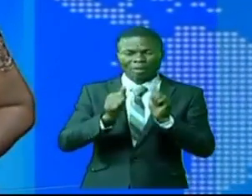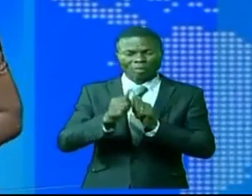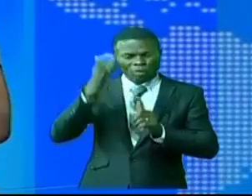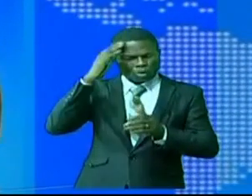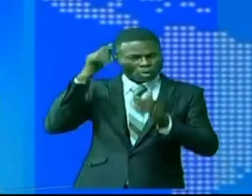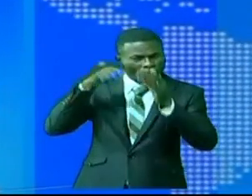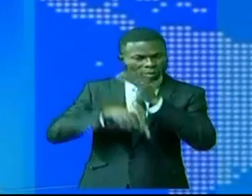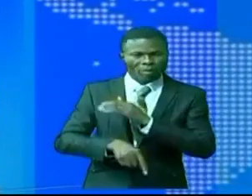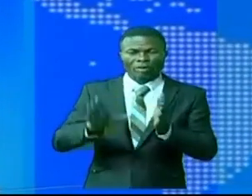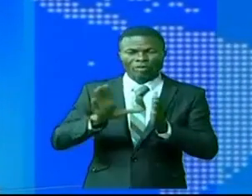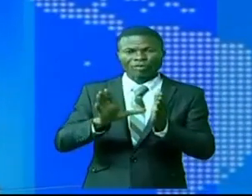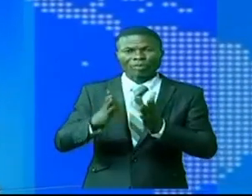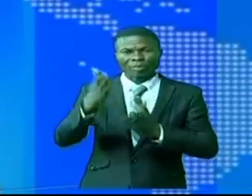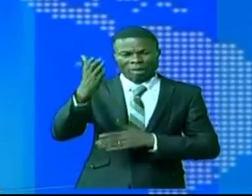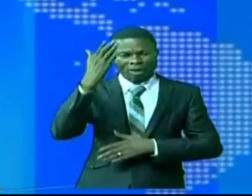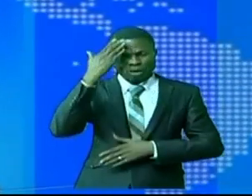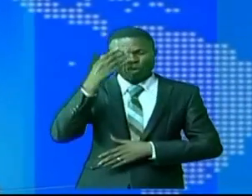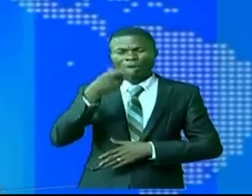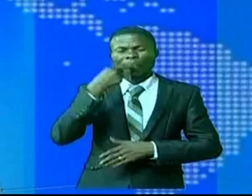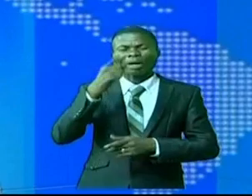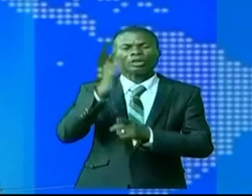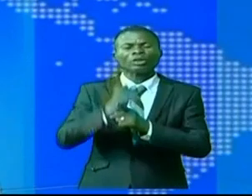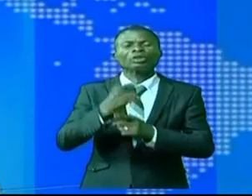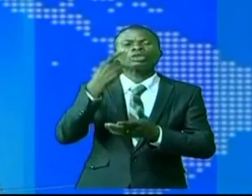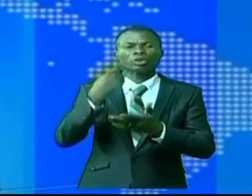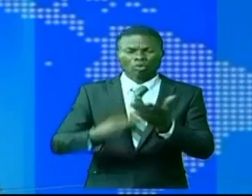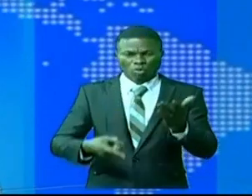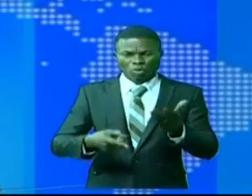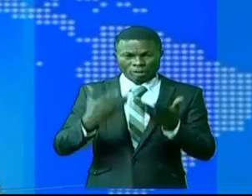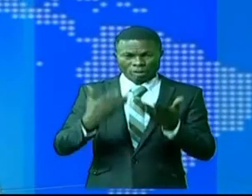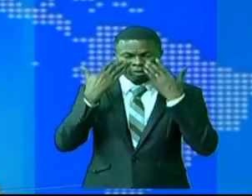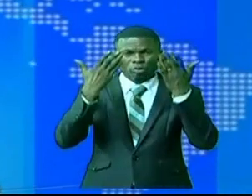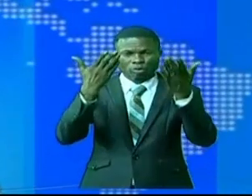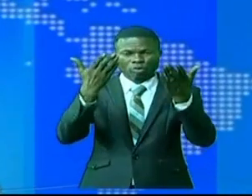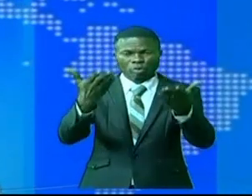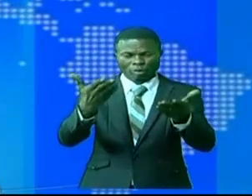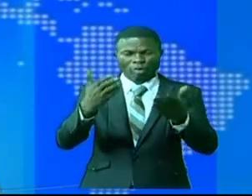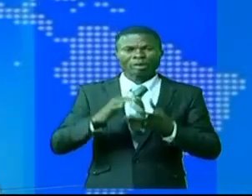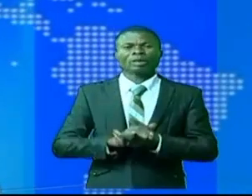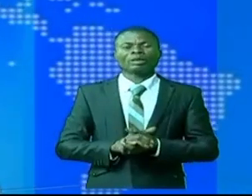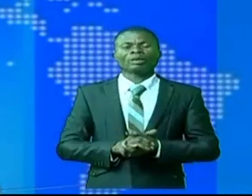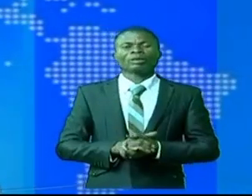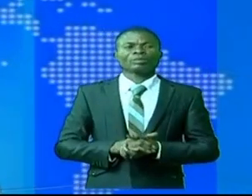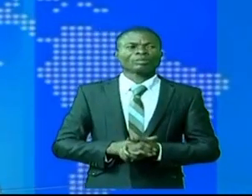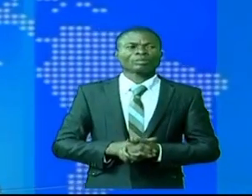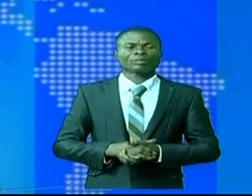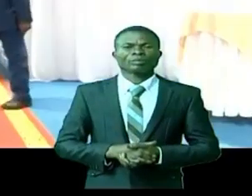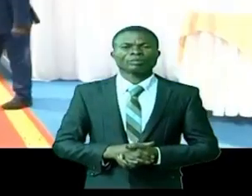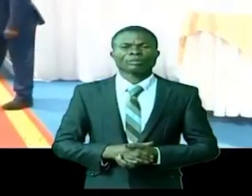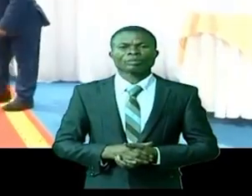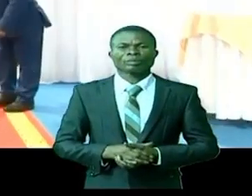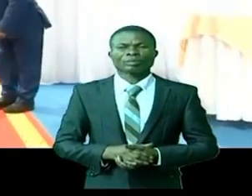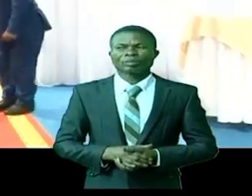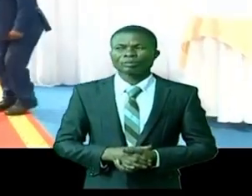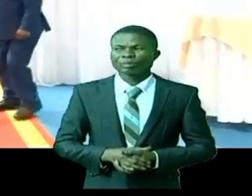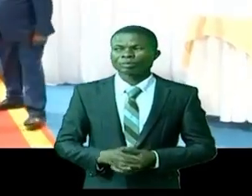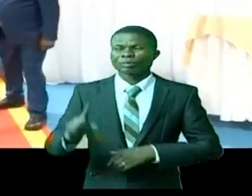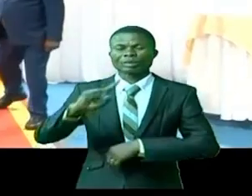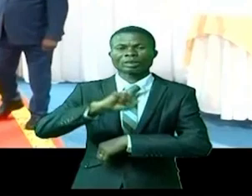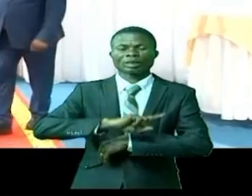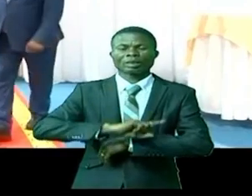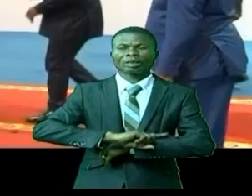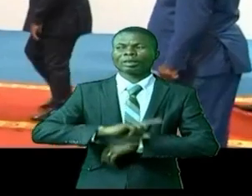plus. Kibambe Somwe, Kazo Kazadi, et bienvenue Kabamba pour le reportage.